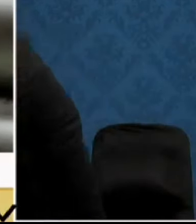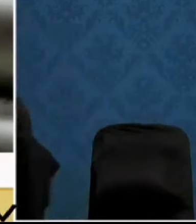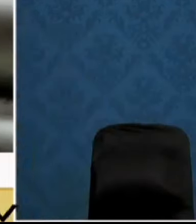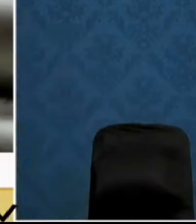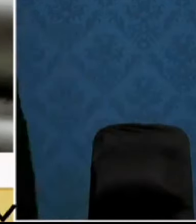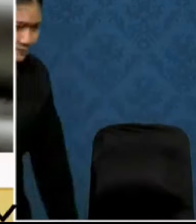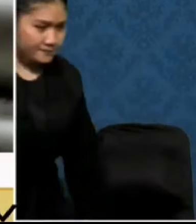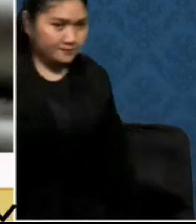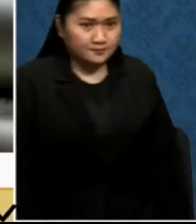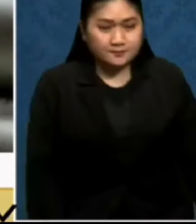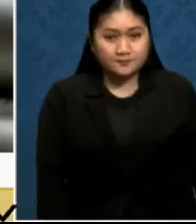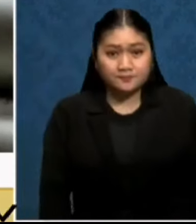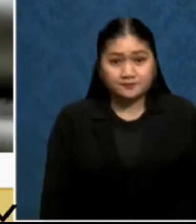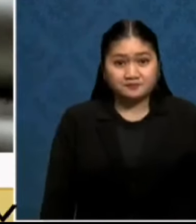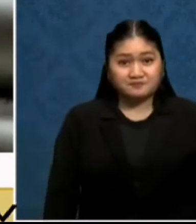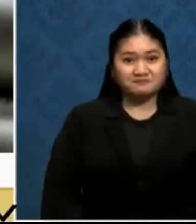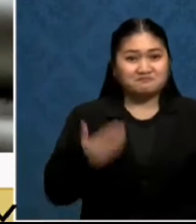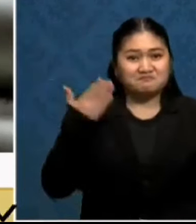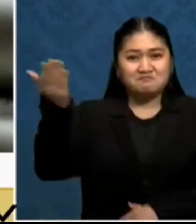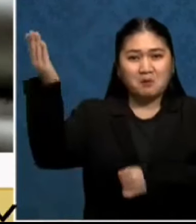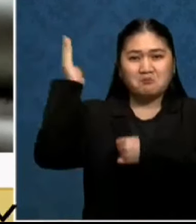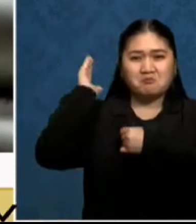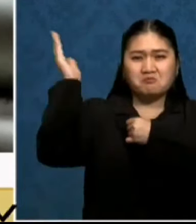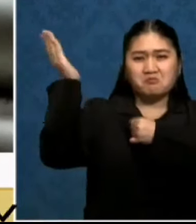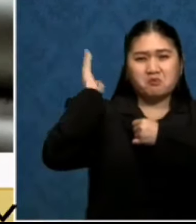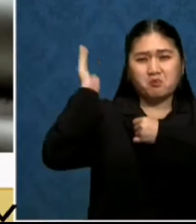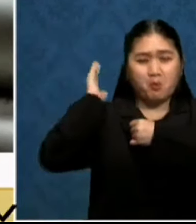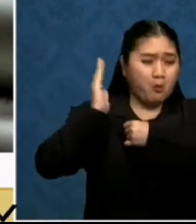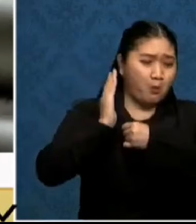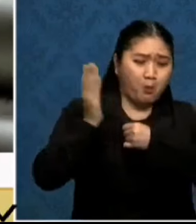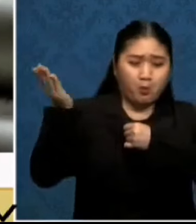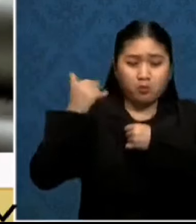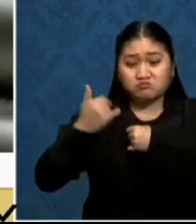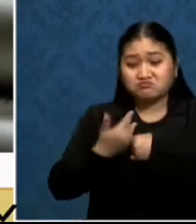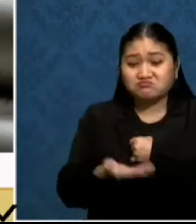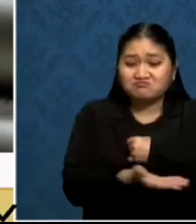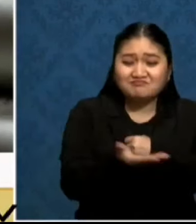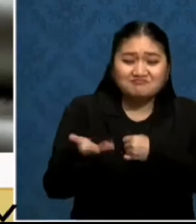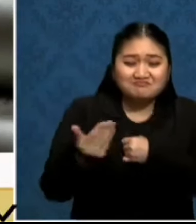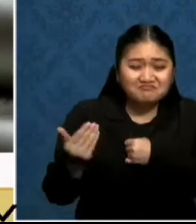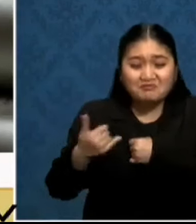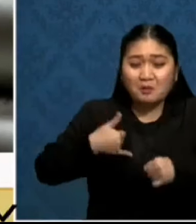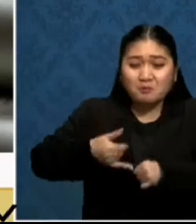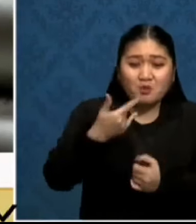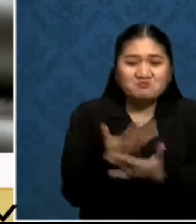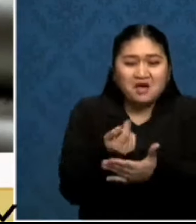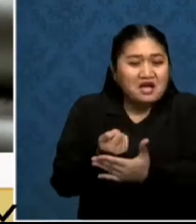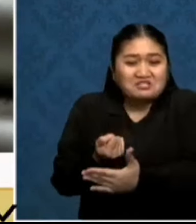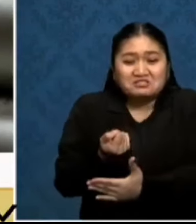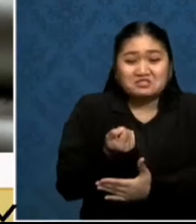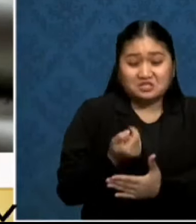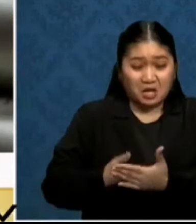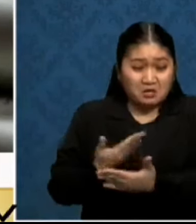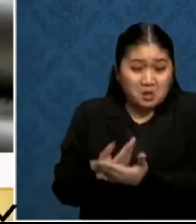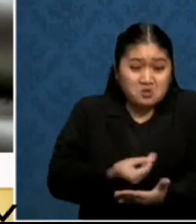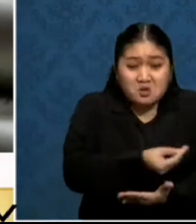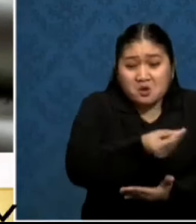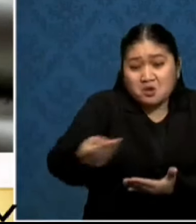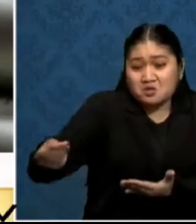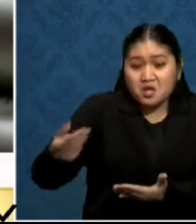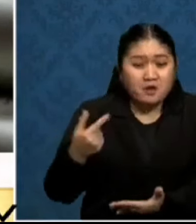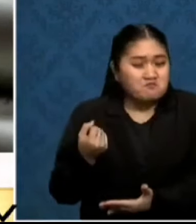ครับตอนหาเสียงท่านประธานคงจำได้แจกทันทีไม่มีกู้พอเป็น